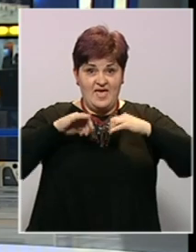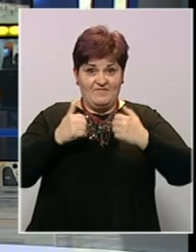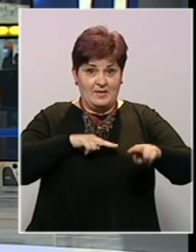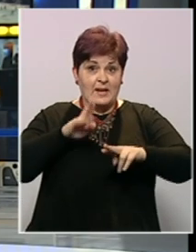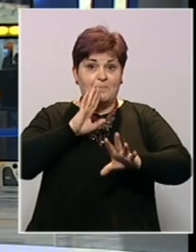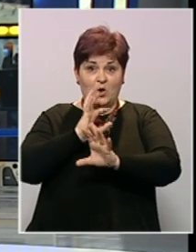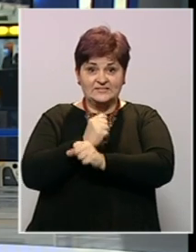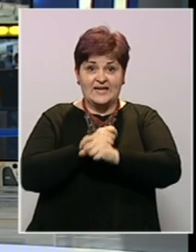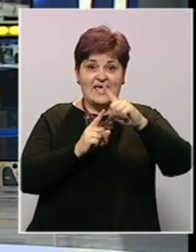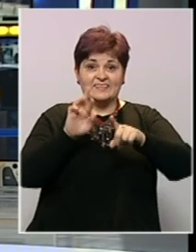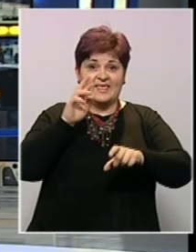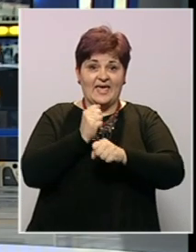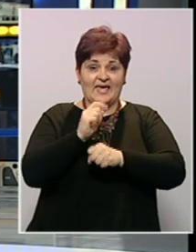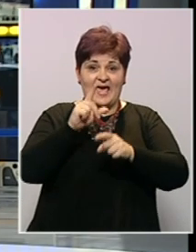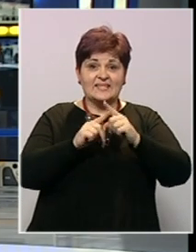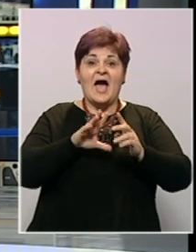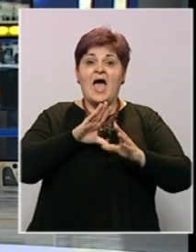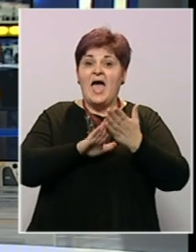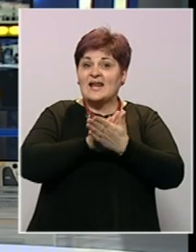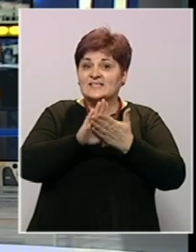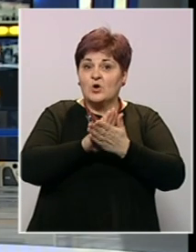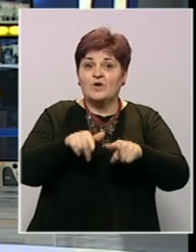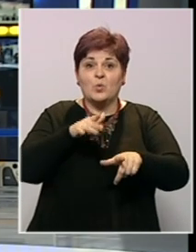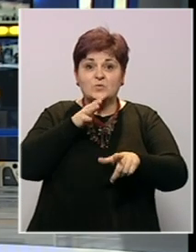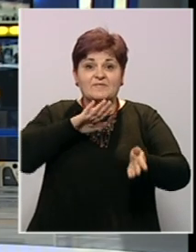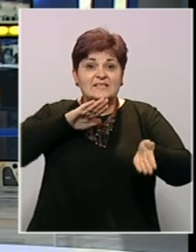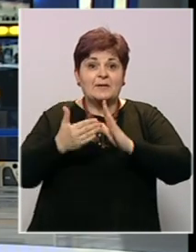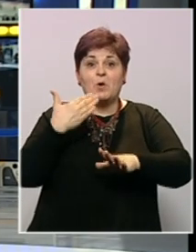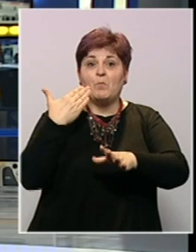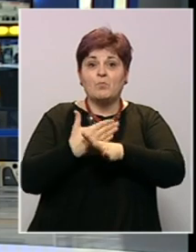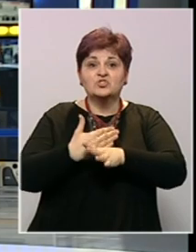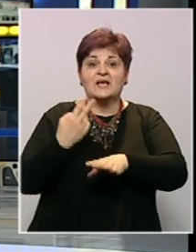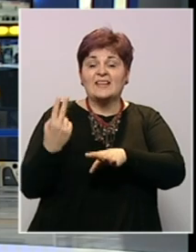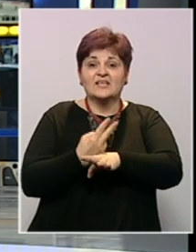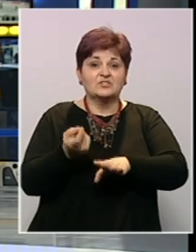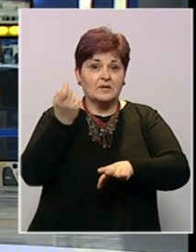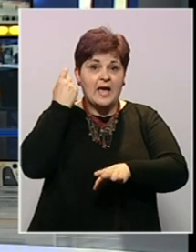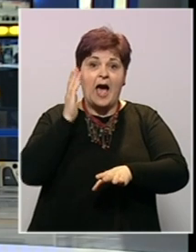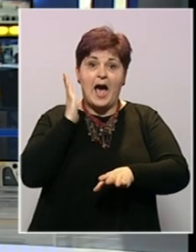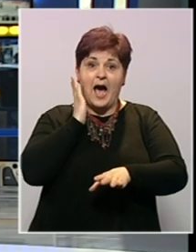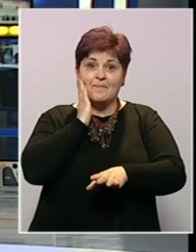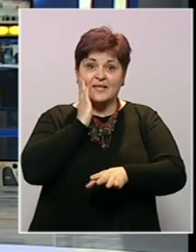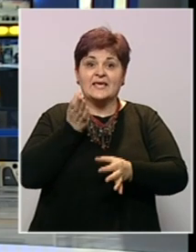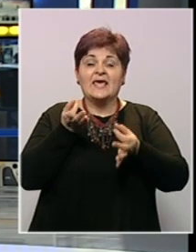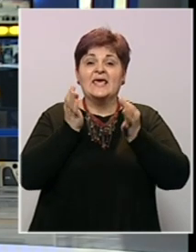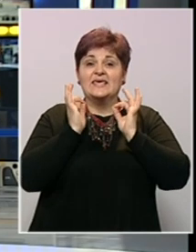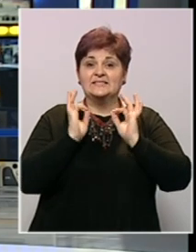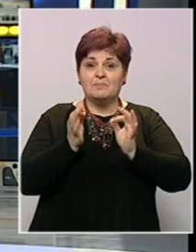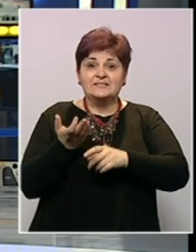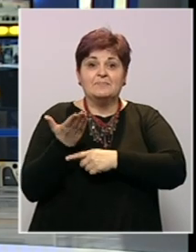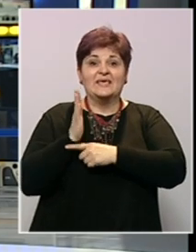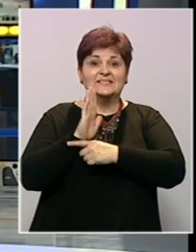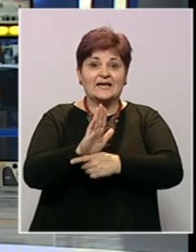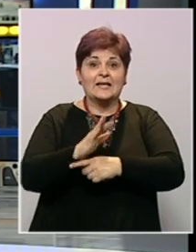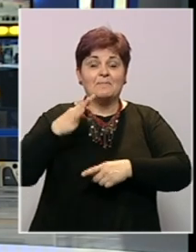Predsjedatelj Vijeća ministara Bosne i Hercegovine Zoran Tageltija razgovarao je u Sarajevu sa zamjenikom pomoćnika državnog tajnika Sjedinjenih američkih država i